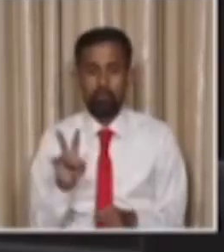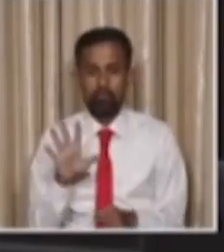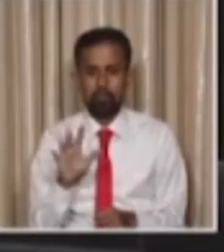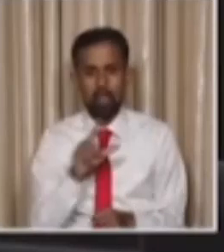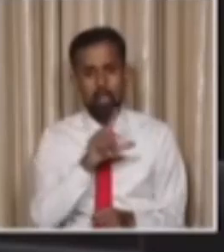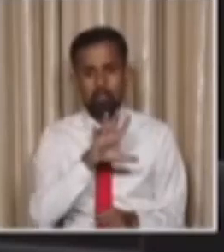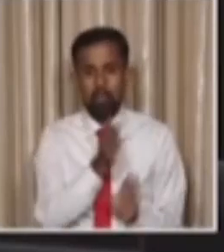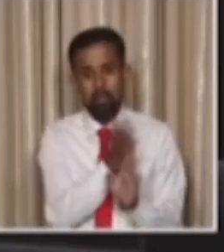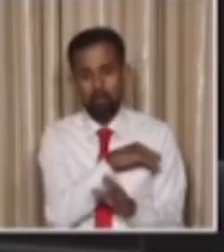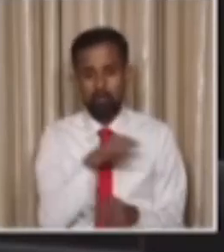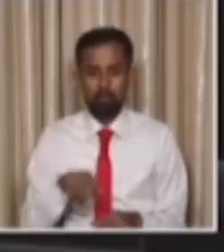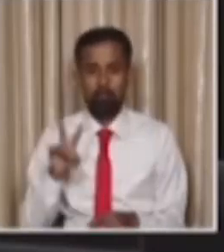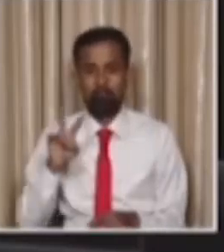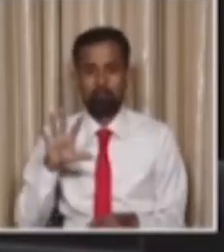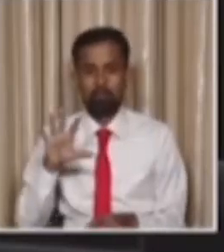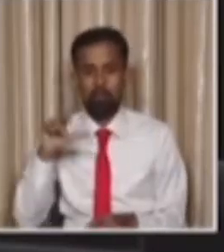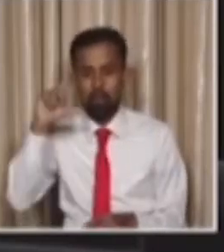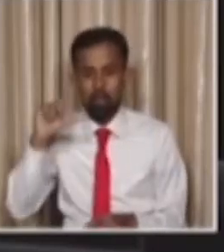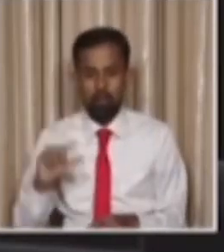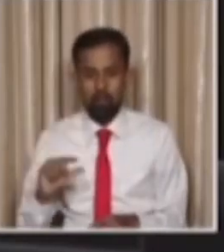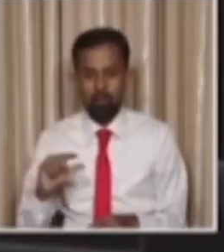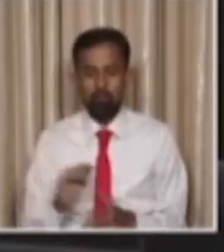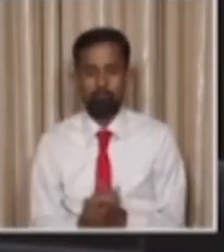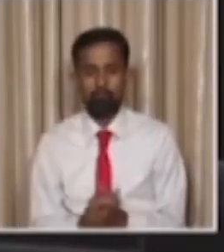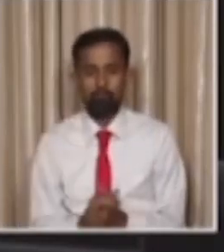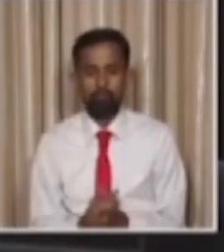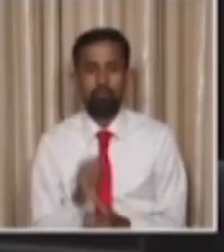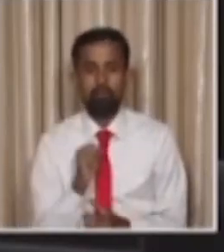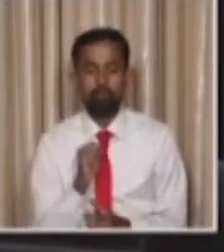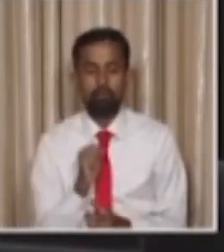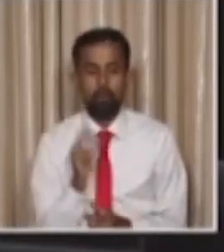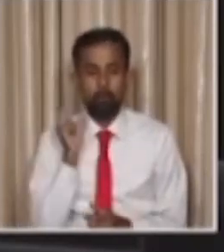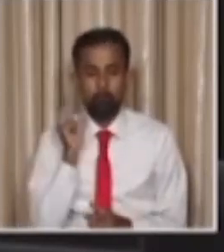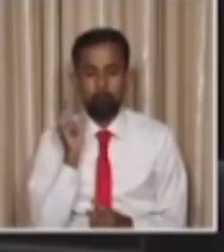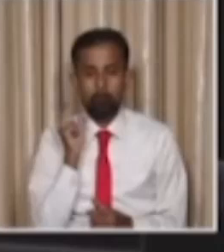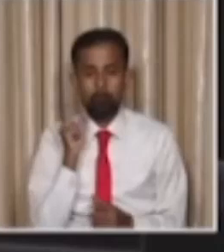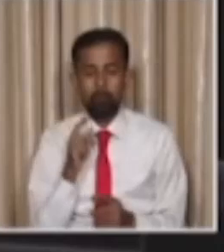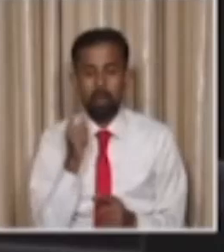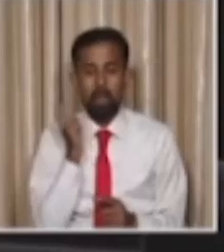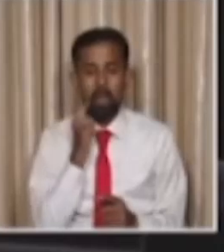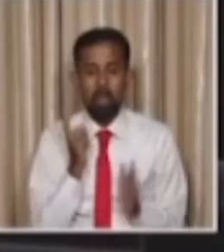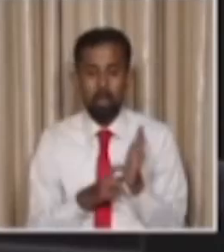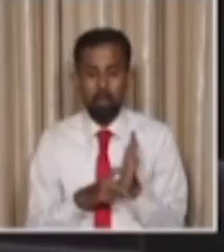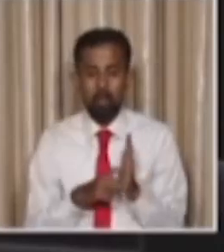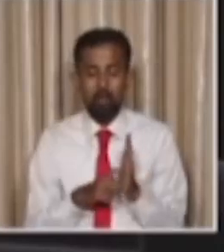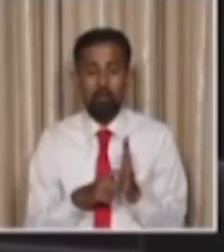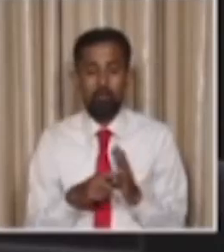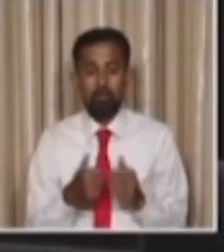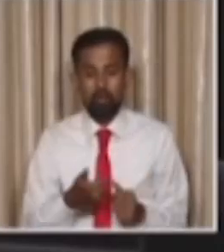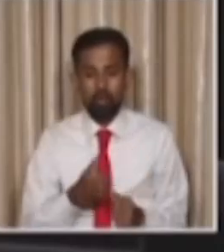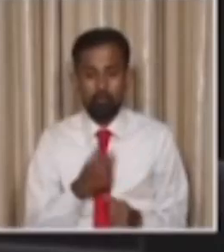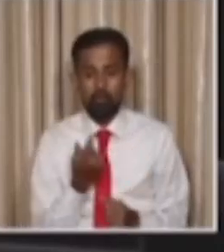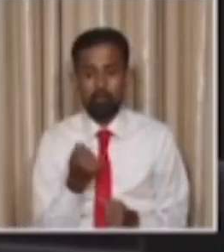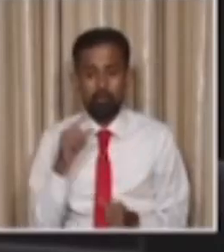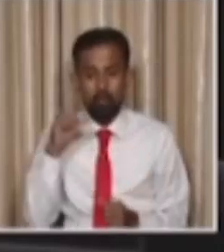75 තිබිච්ච එක රුපියල් 25 දක්වා අඩු කරන්න. ඒ වගේම මේකට හේතුව බිත්තර සහ කුකුල් මස් නිෂ්පාදකයන් එකඟ වෙලා තියෙනවා මිල